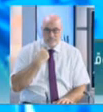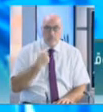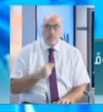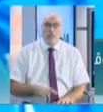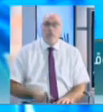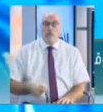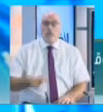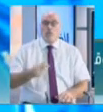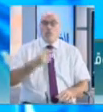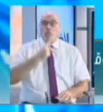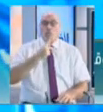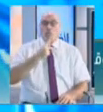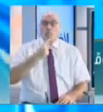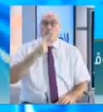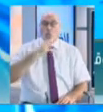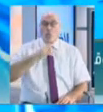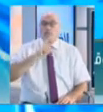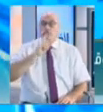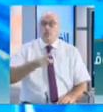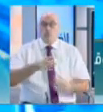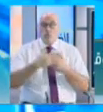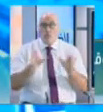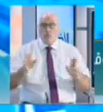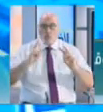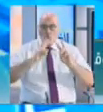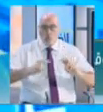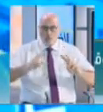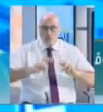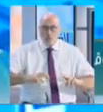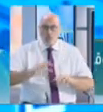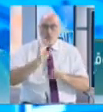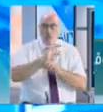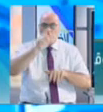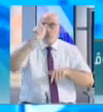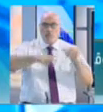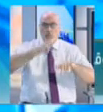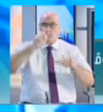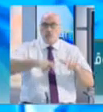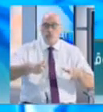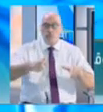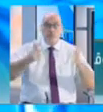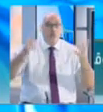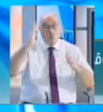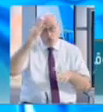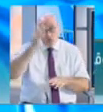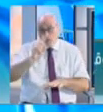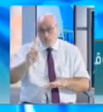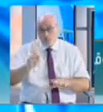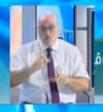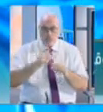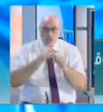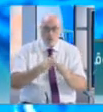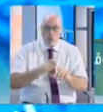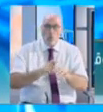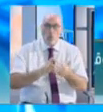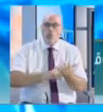أمرت نيابة الجمهورية المختصة بفتح تحقيقات قضائية ضد مجهولين حول هذه الوقائع للتأكد من مصدرها إن